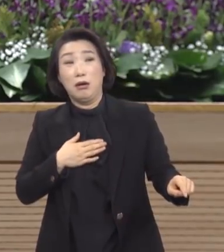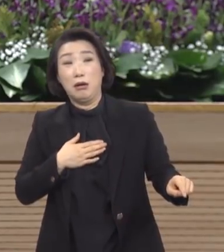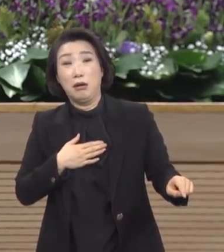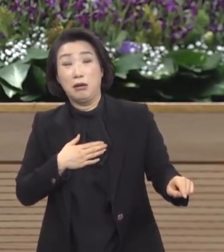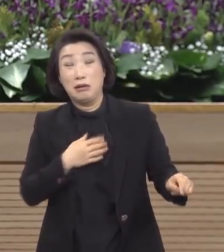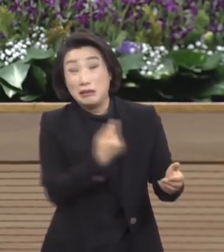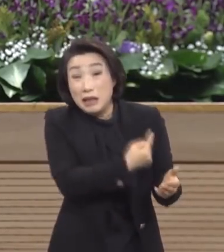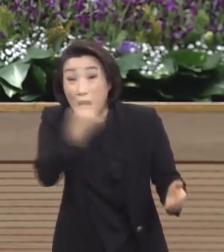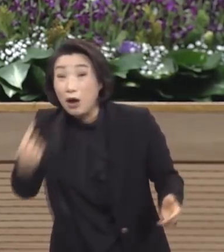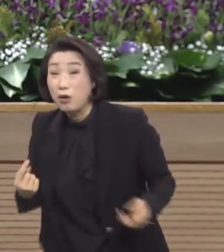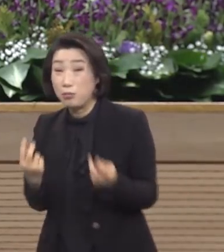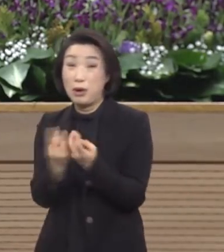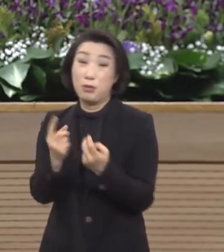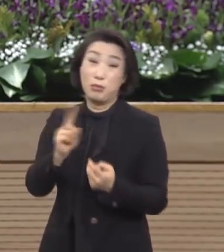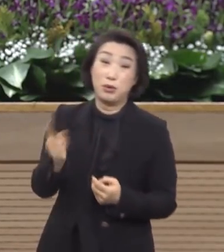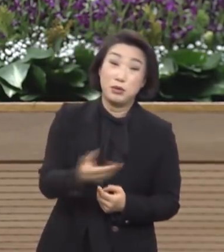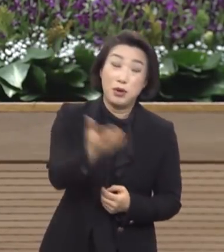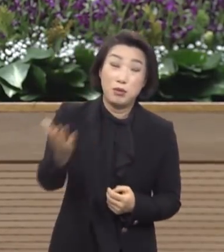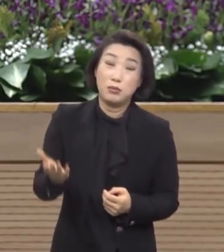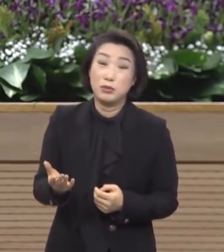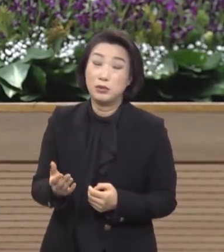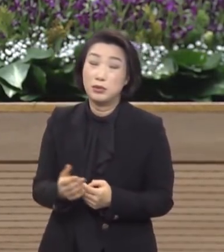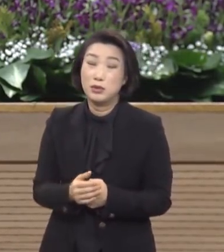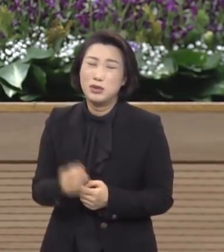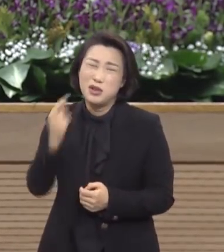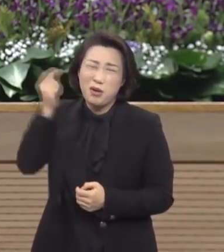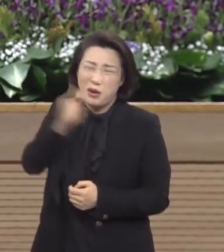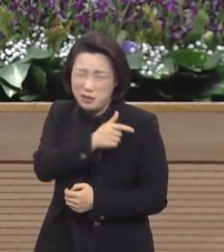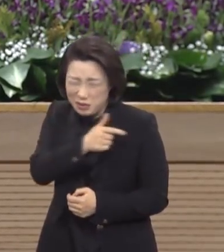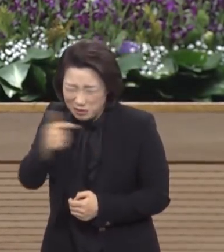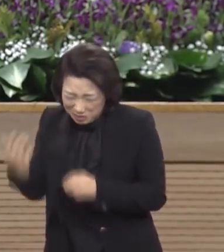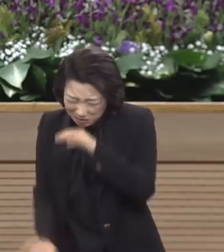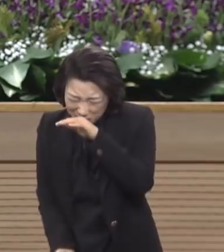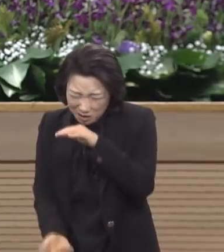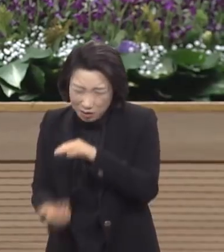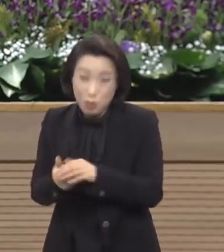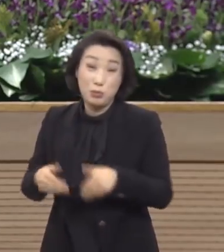여기서 벗어날 수 있는 것이 최고의 영광이야.